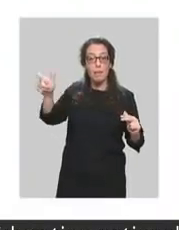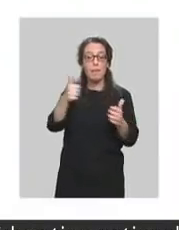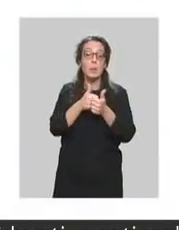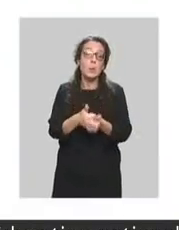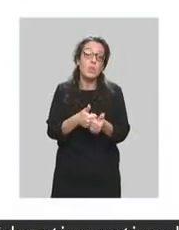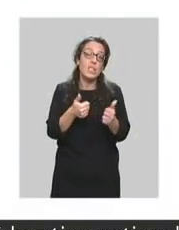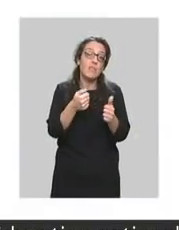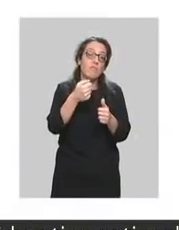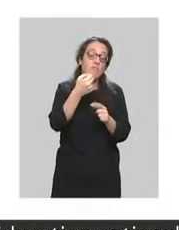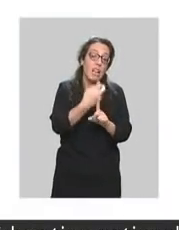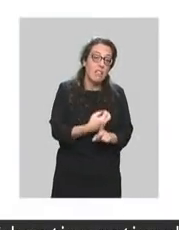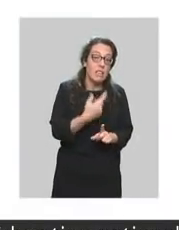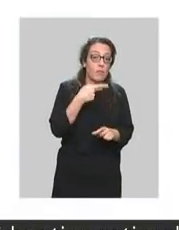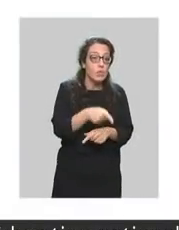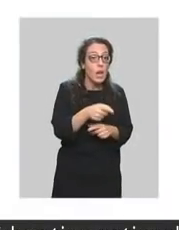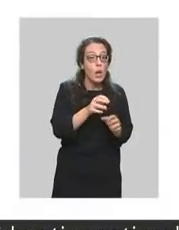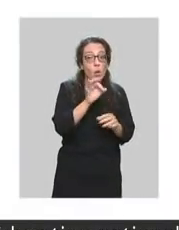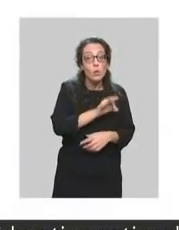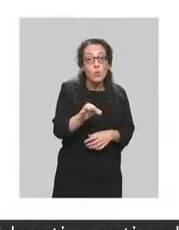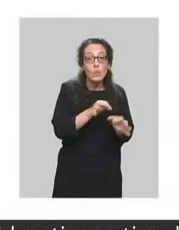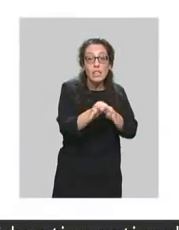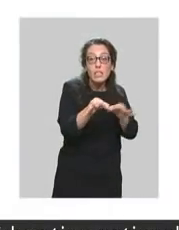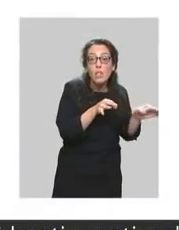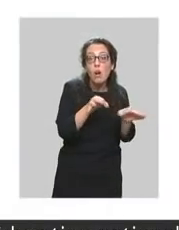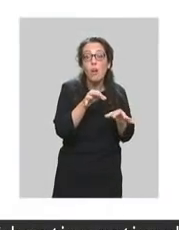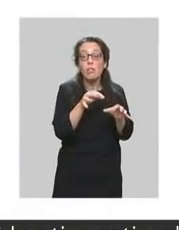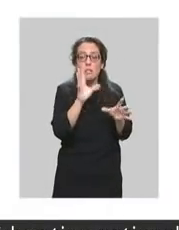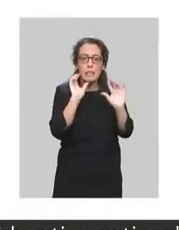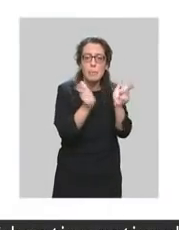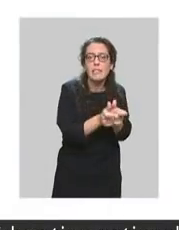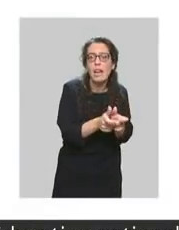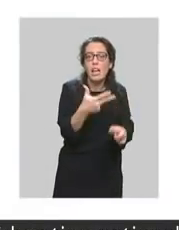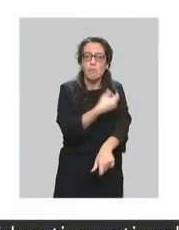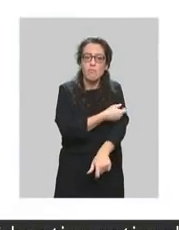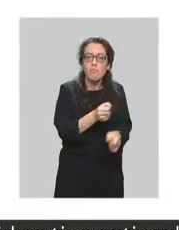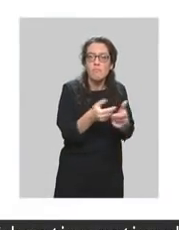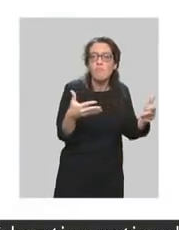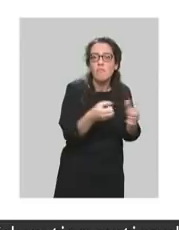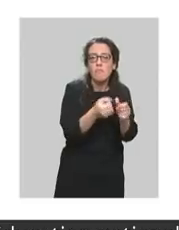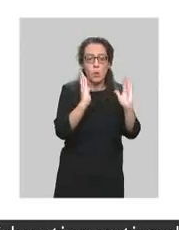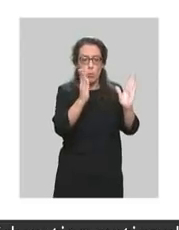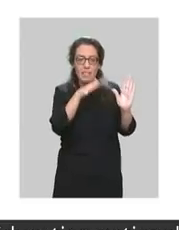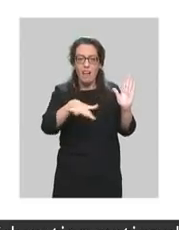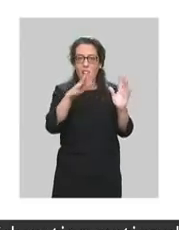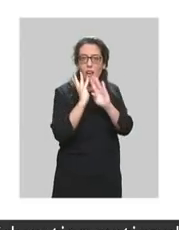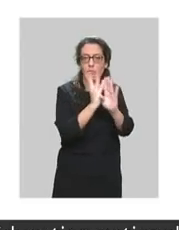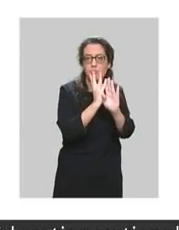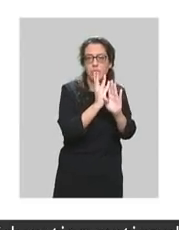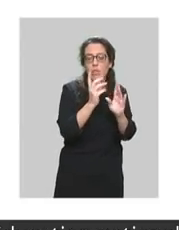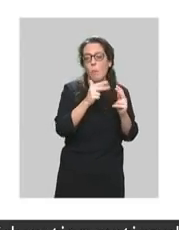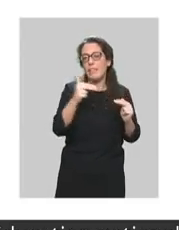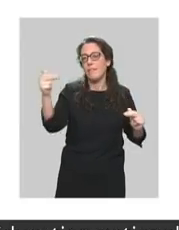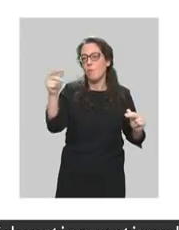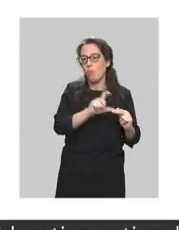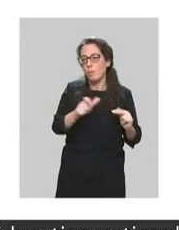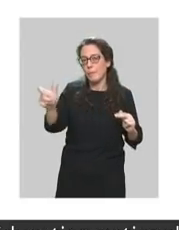facteurs, notamment le taux d'incidence, de dépistage, la couverture vaccinale, la tension des structures hospitalières et d'autres critères encore.